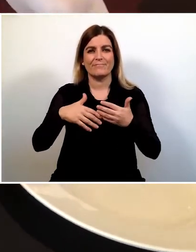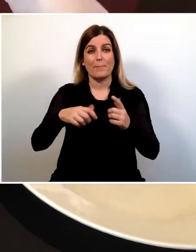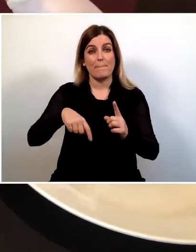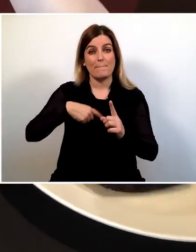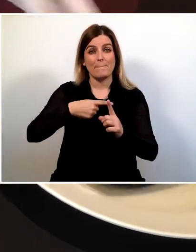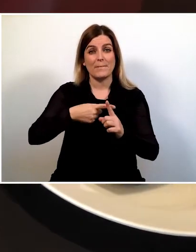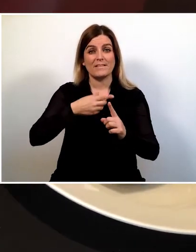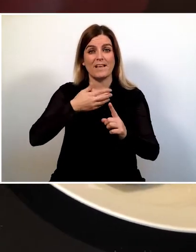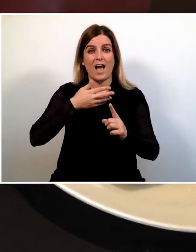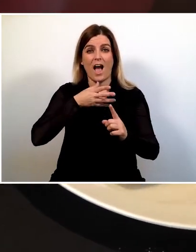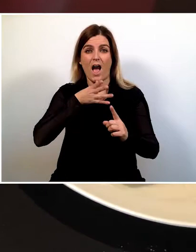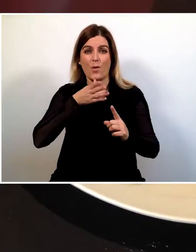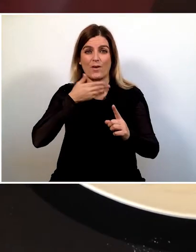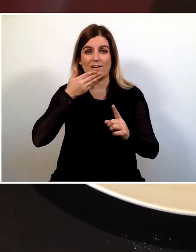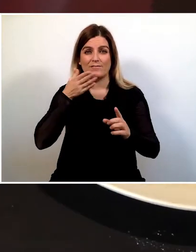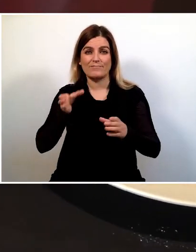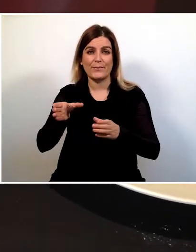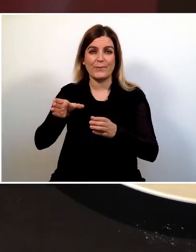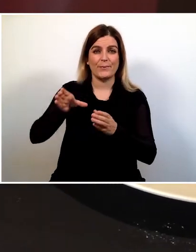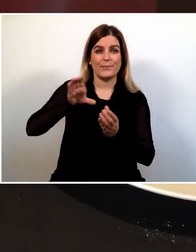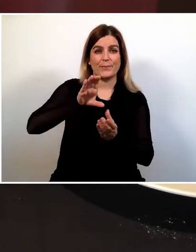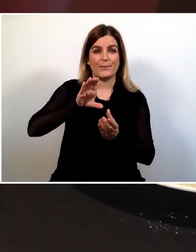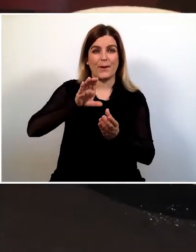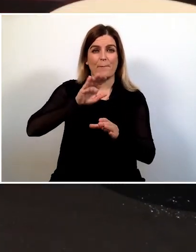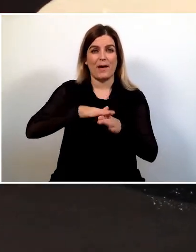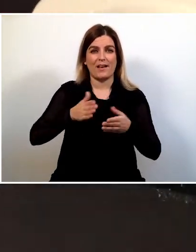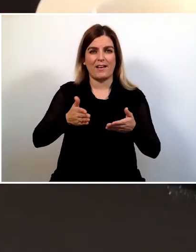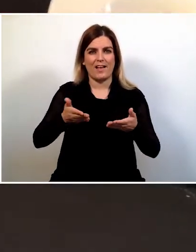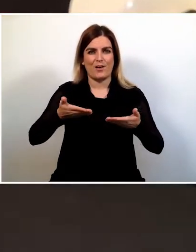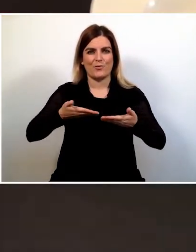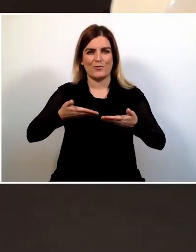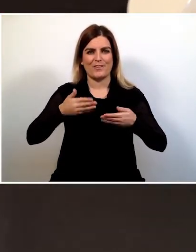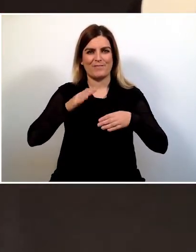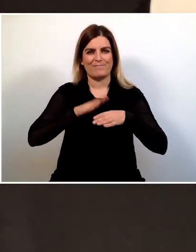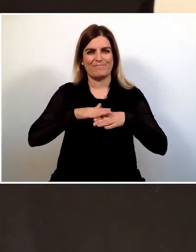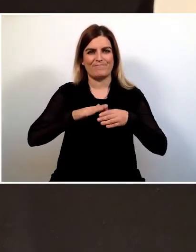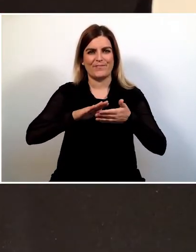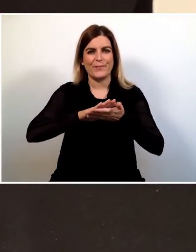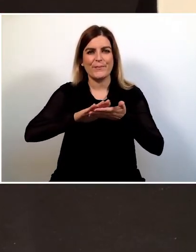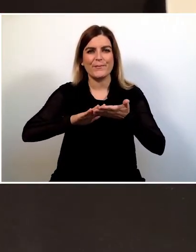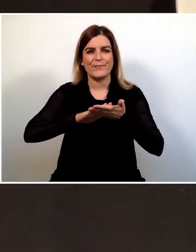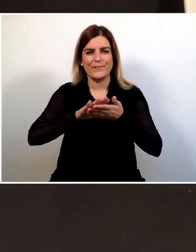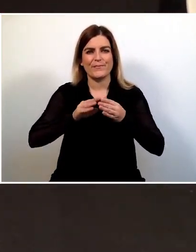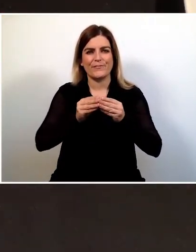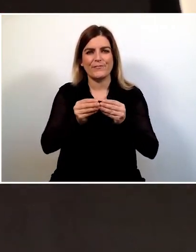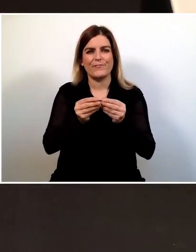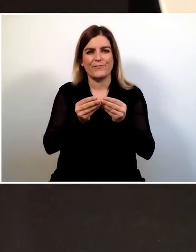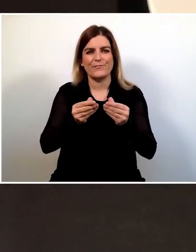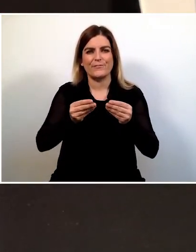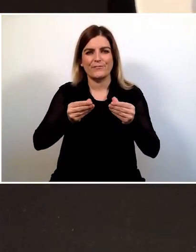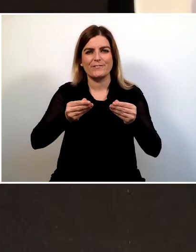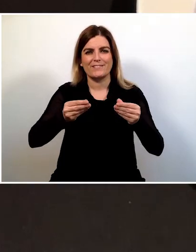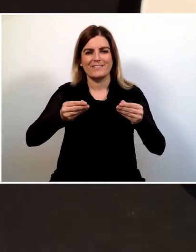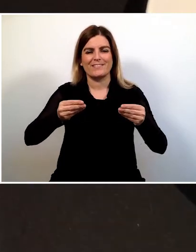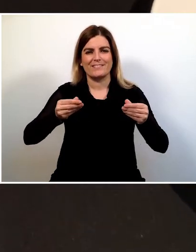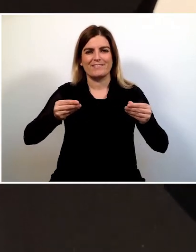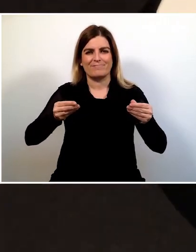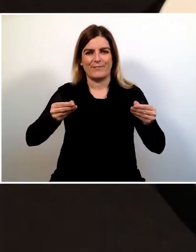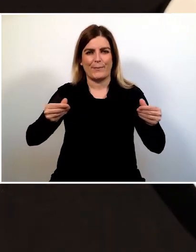l'aigua tèbia. És important aigua tèbia perquè ajuda a anar desfent